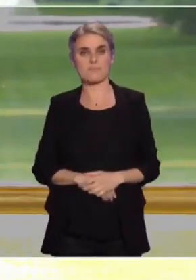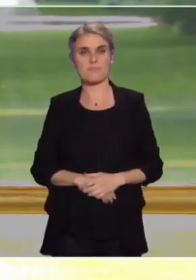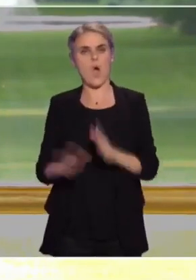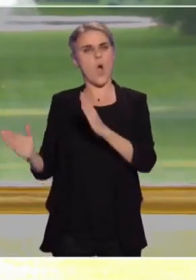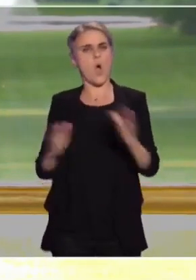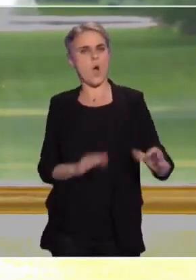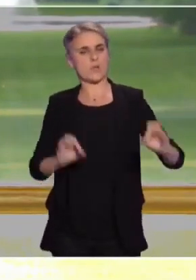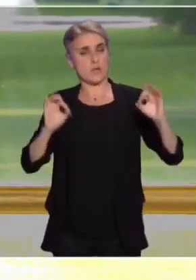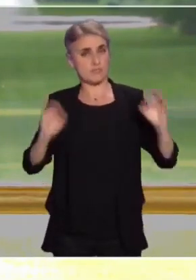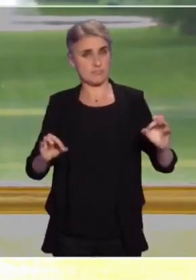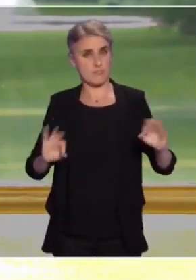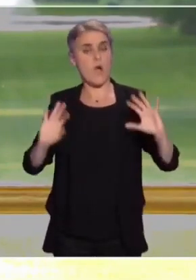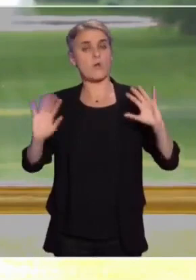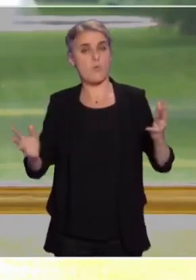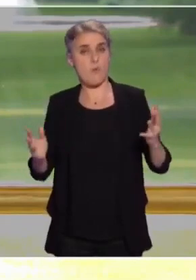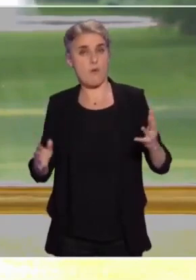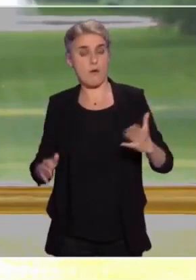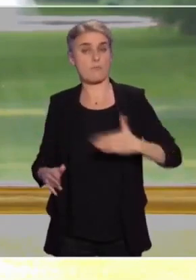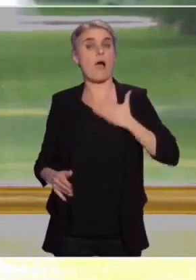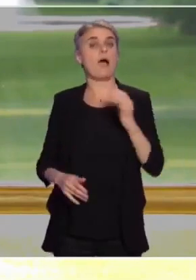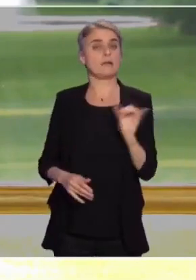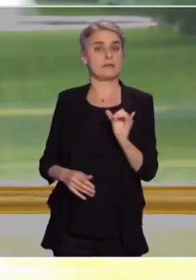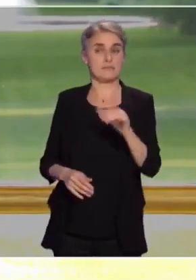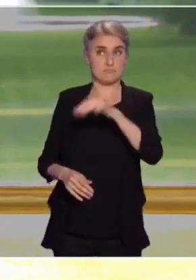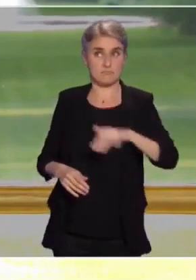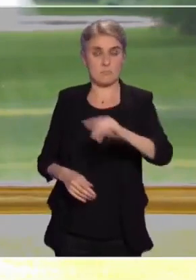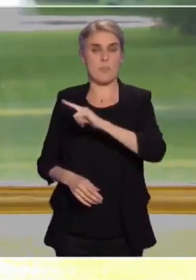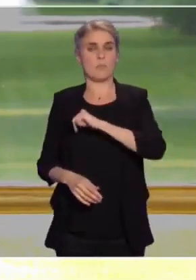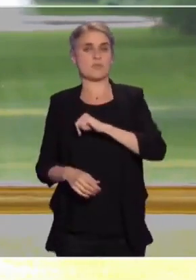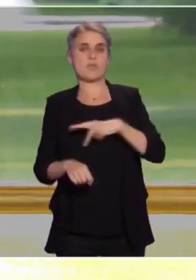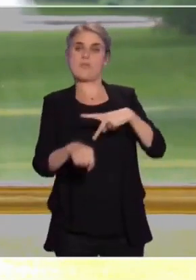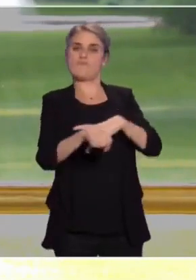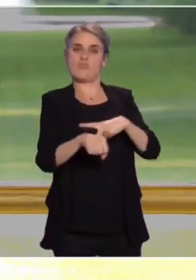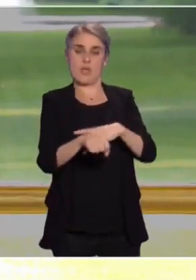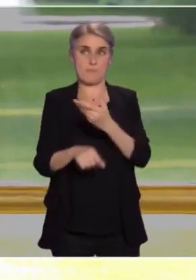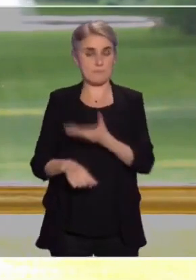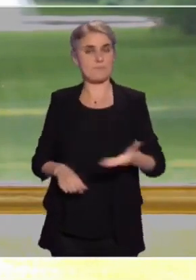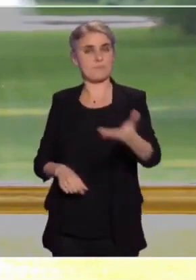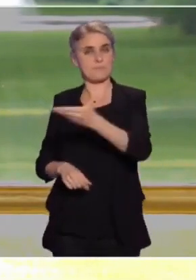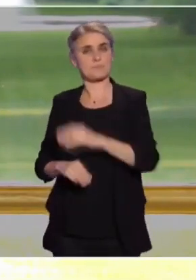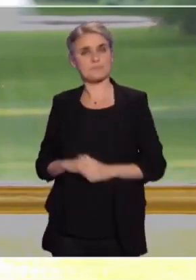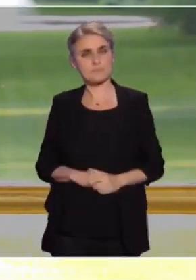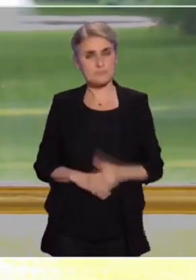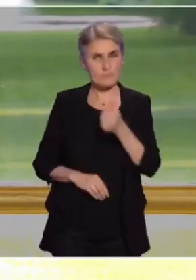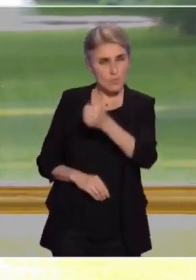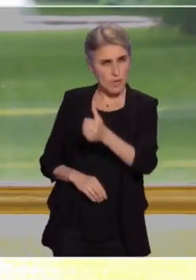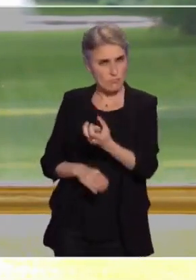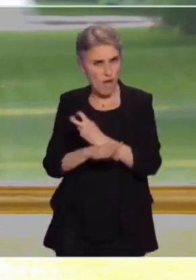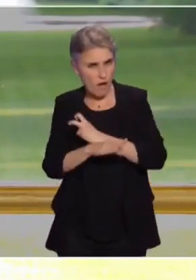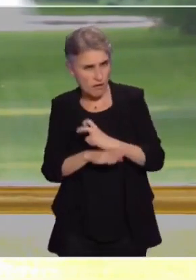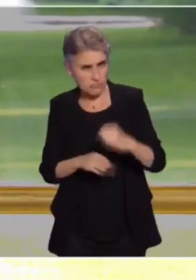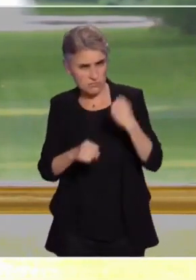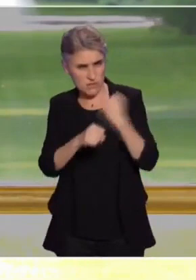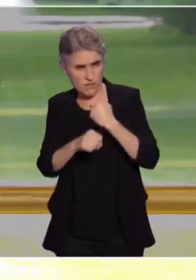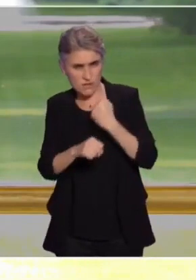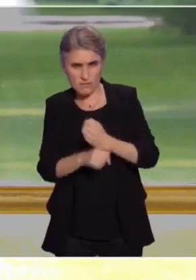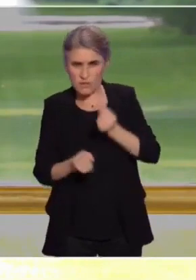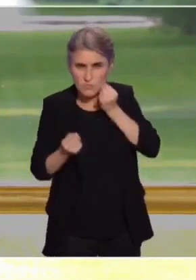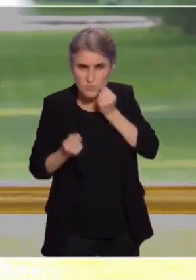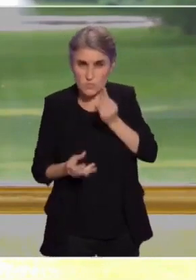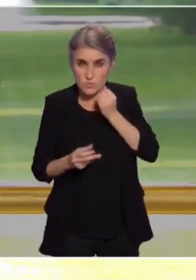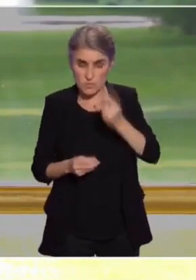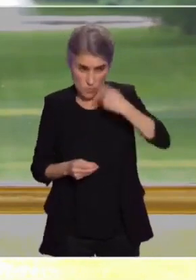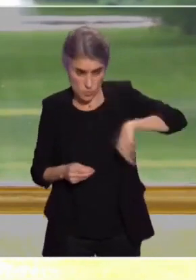les policiers et les gendarmes sur notre sol qui l'assurent ils sont exposés à des risques quotidiens en notre